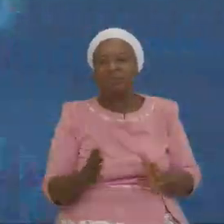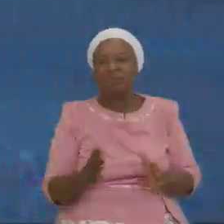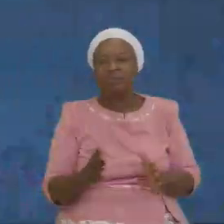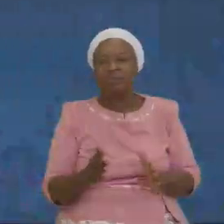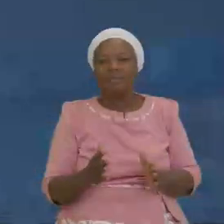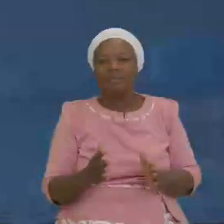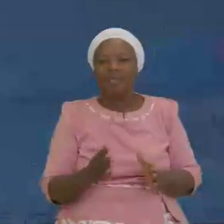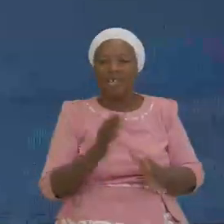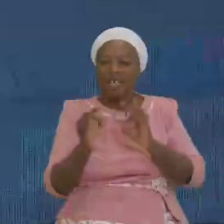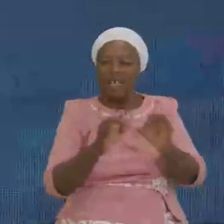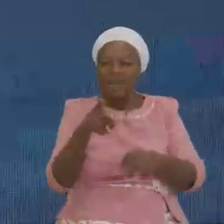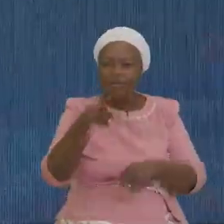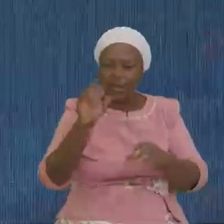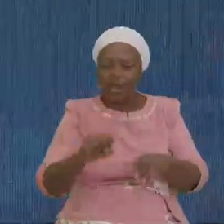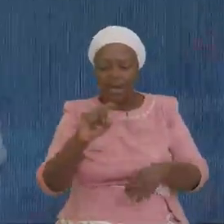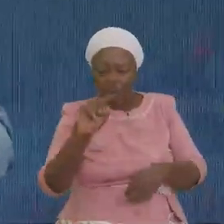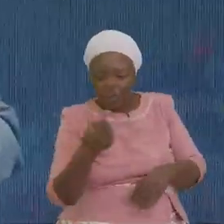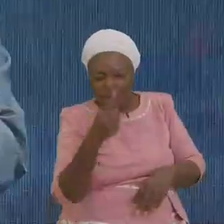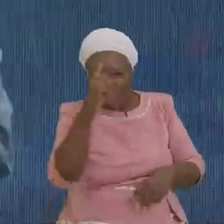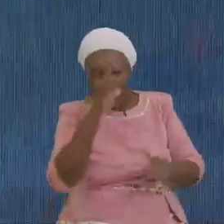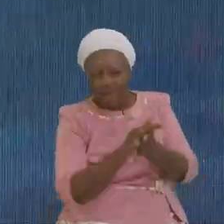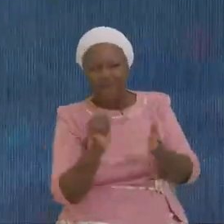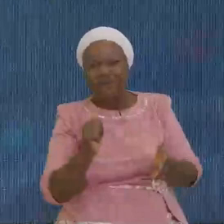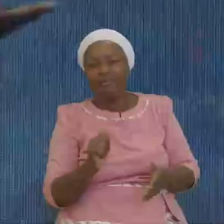Il est mon guérisseur.